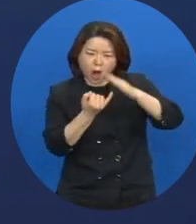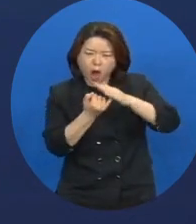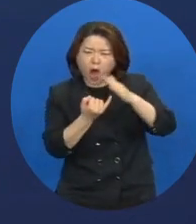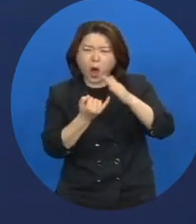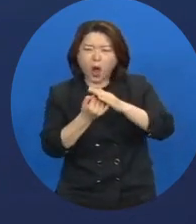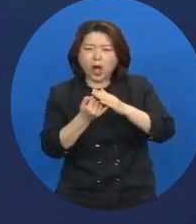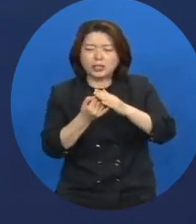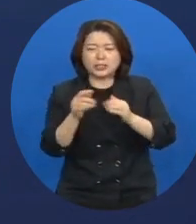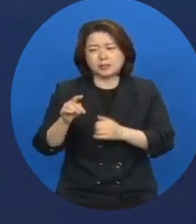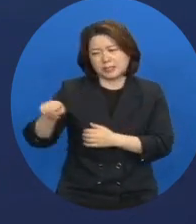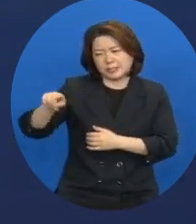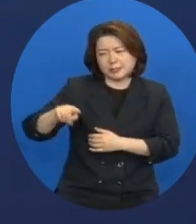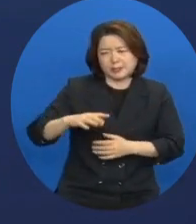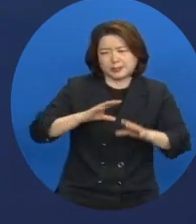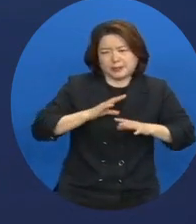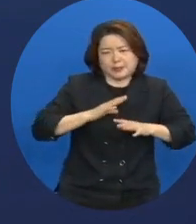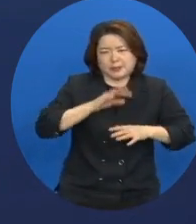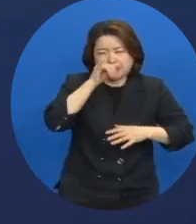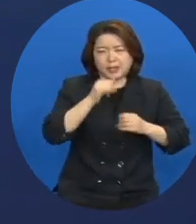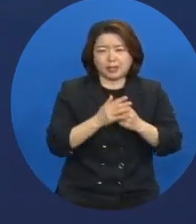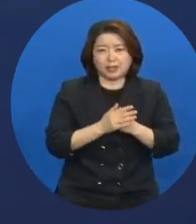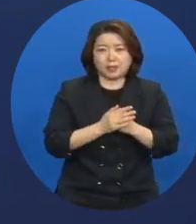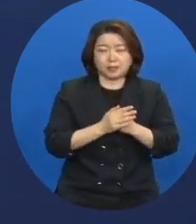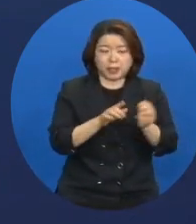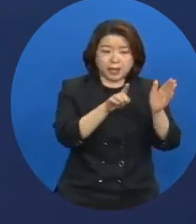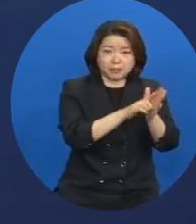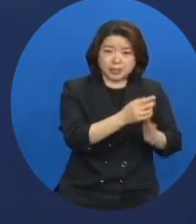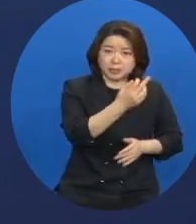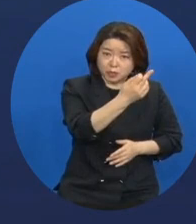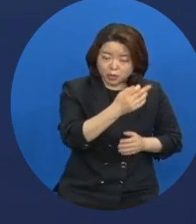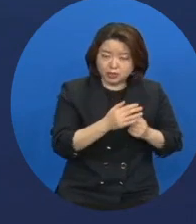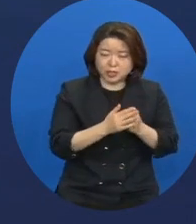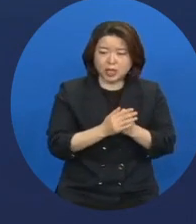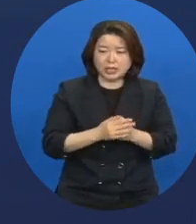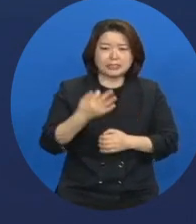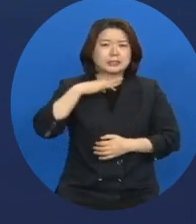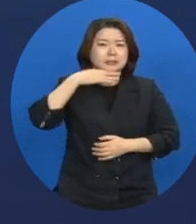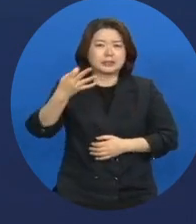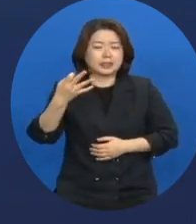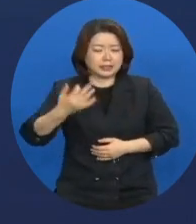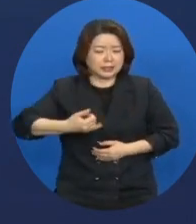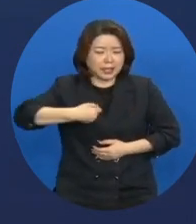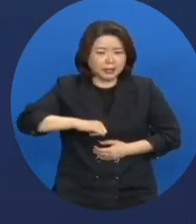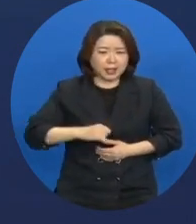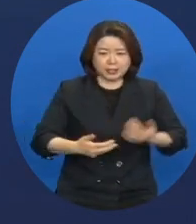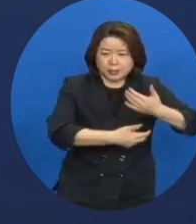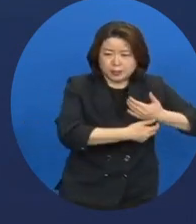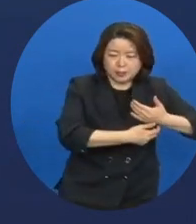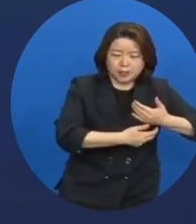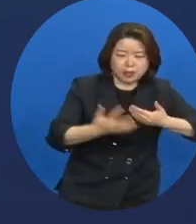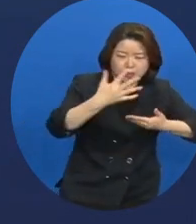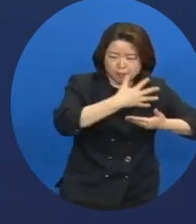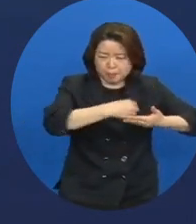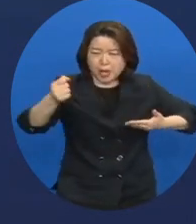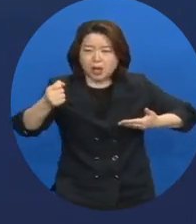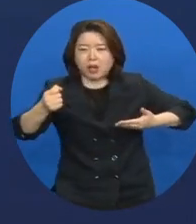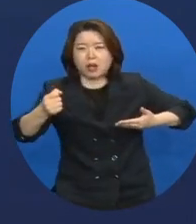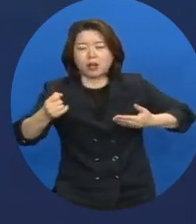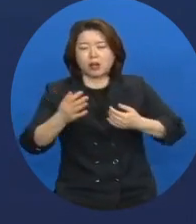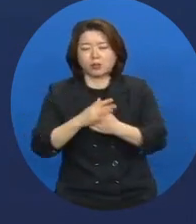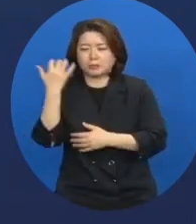한 믿음의 형제의 14살짜리 딸은 강제로 그의 품에서 강탈당하여 성적 학대를